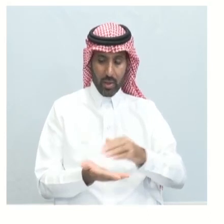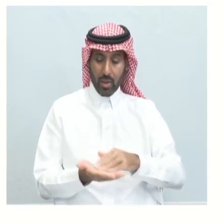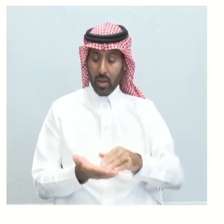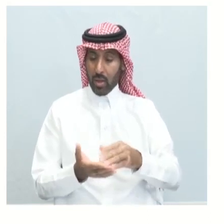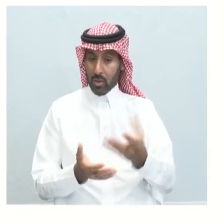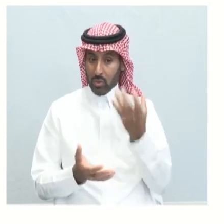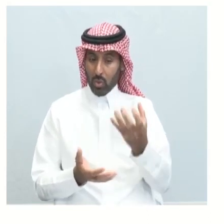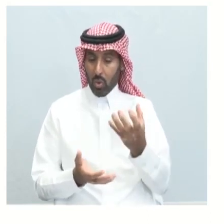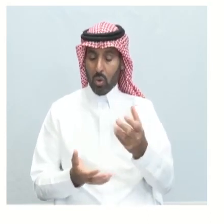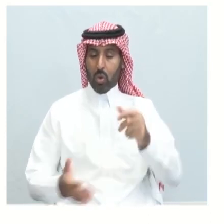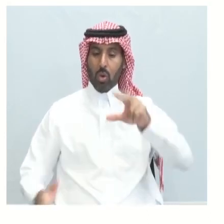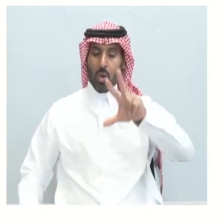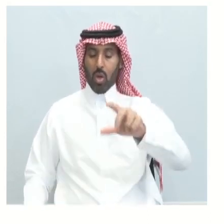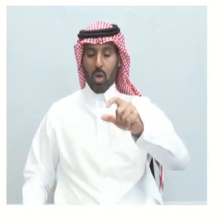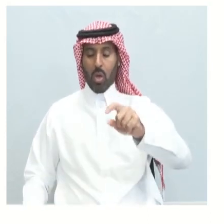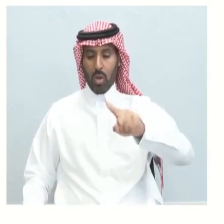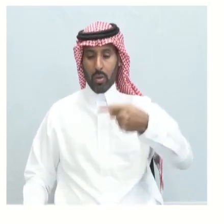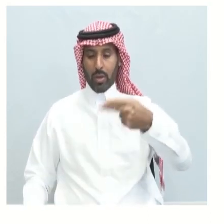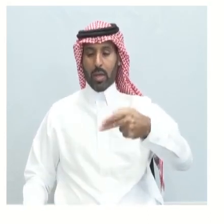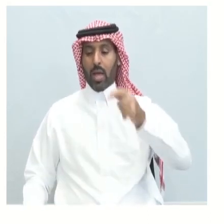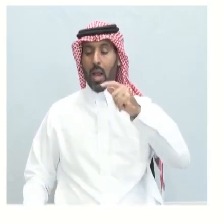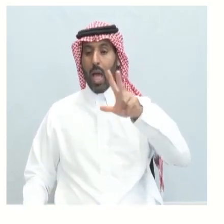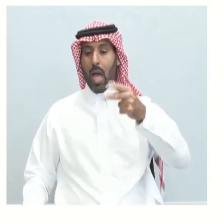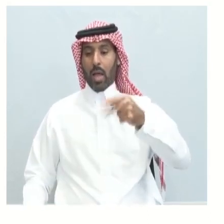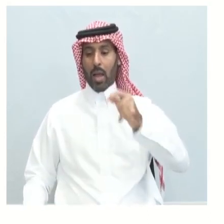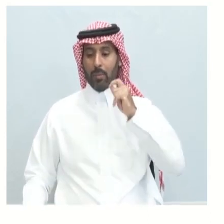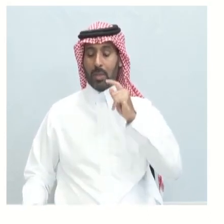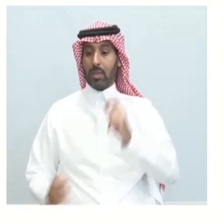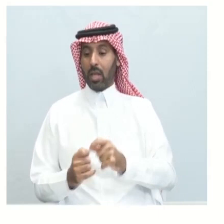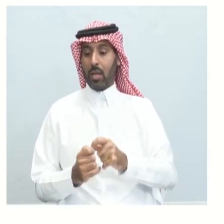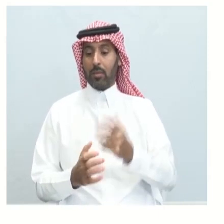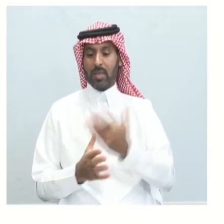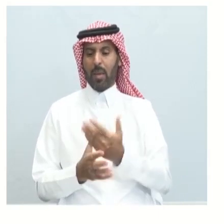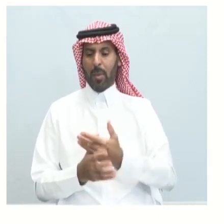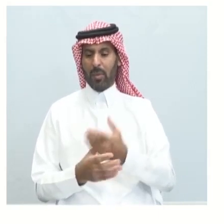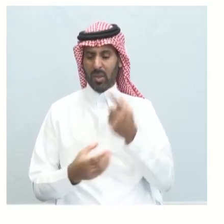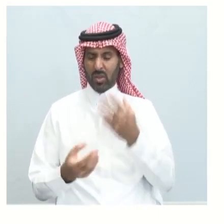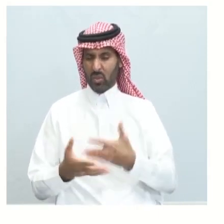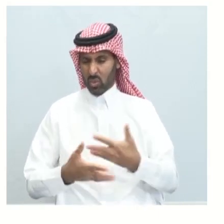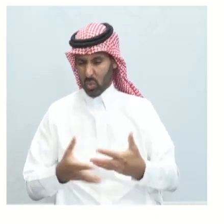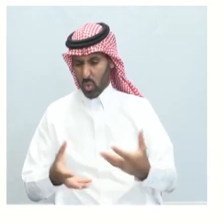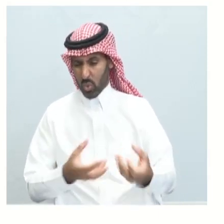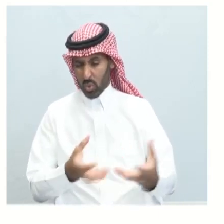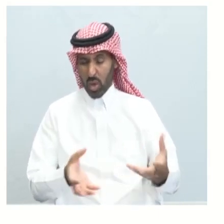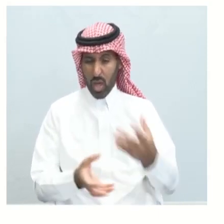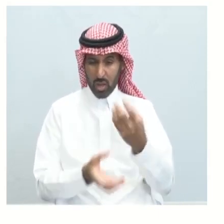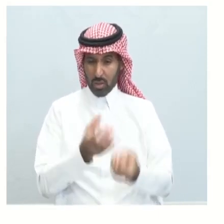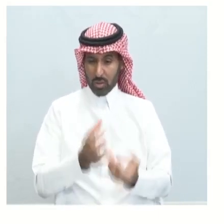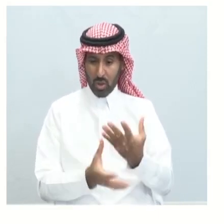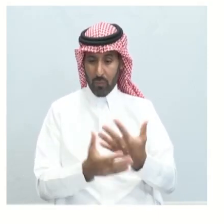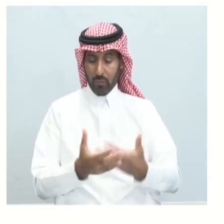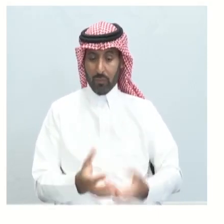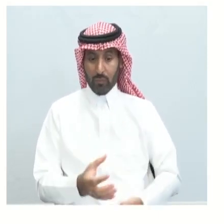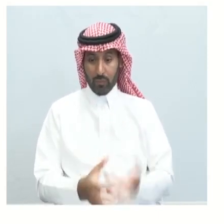صخور الدرع العربي تكونت بسبب اندفاعات من كتل من صخور ناريه